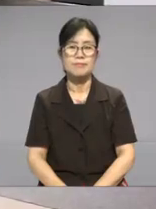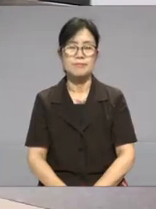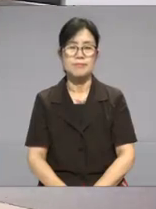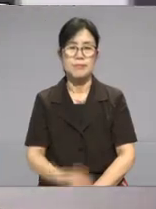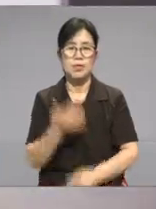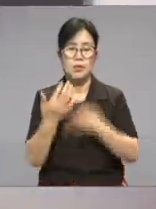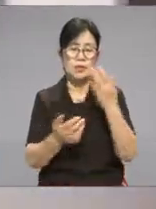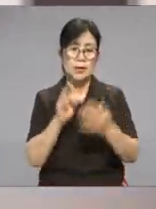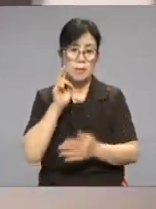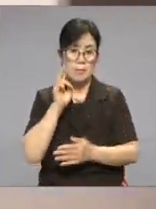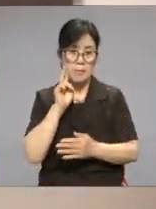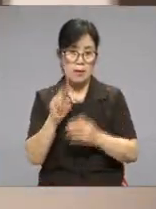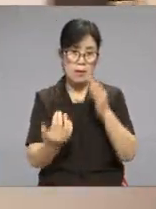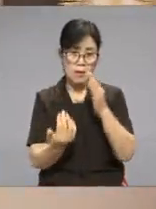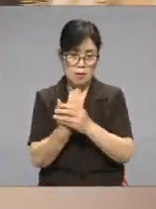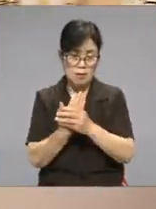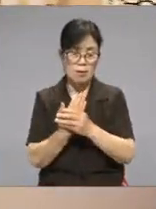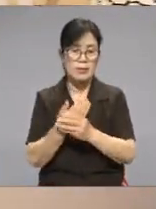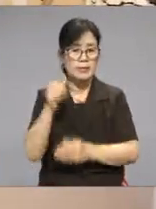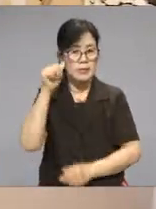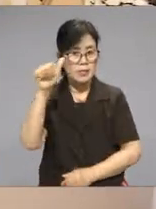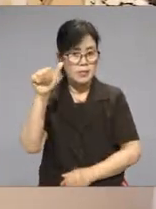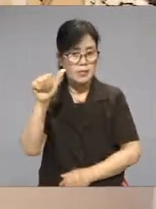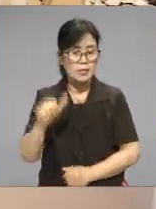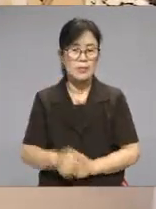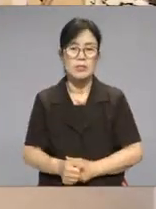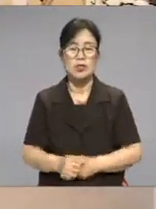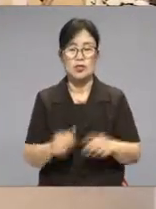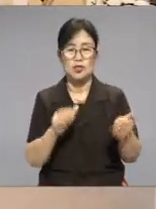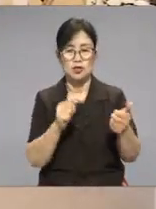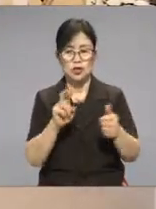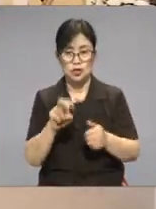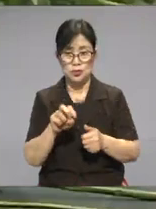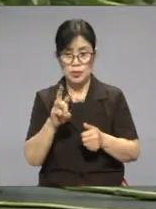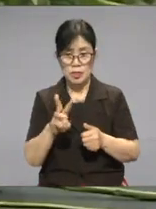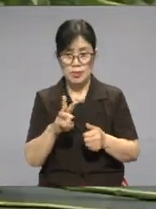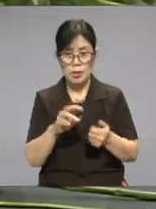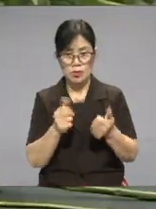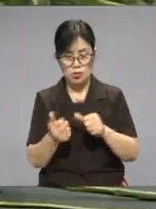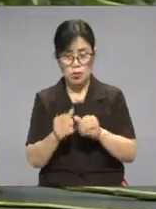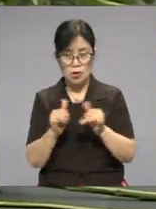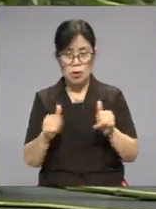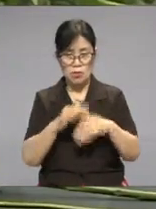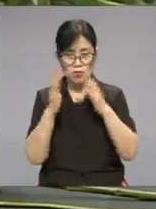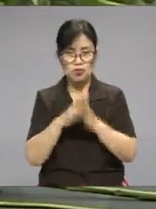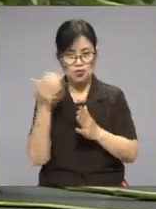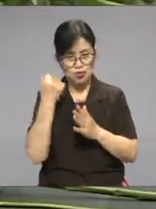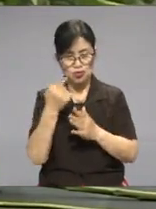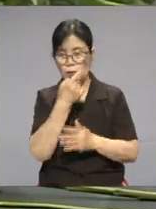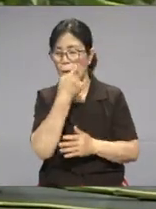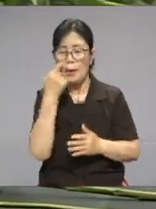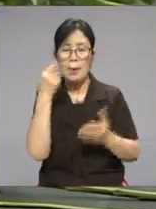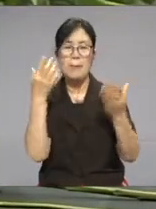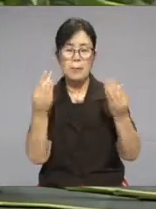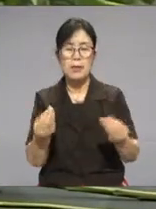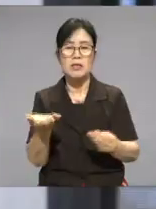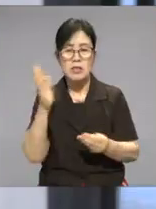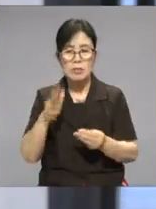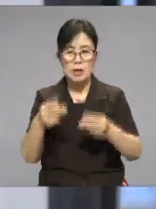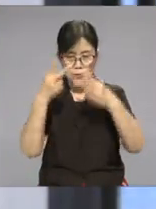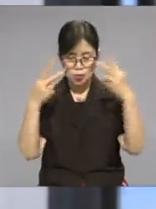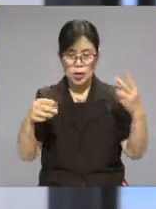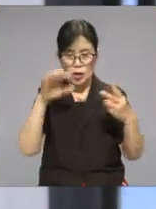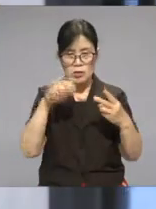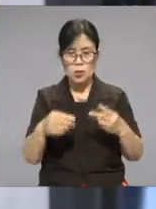화재 참사 닷새째. 희생자 23명 모두 신원이 확인됐지만 분향소에는 여전히